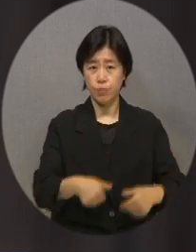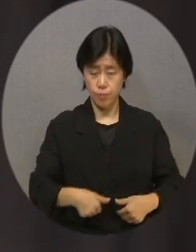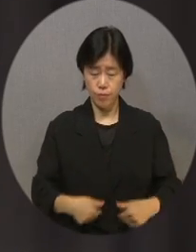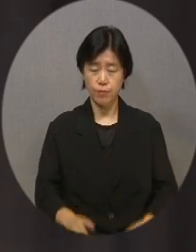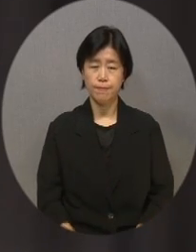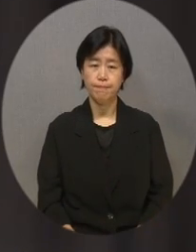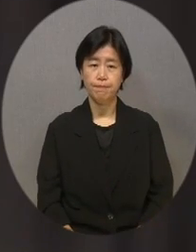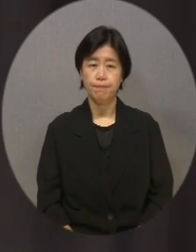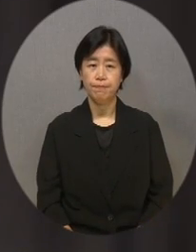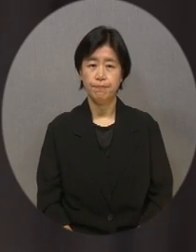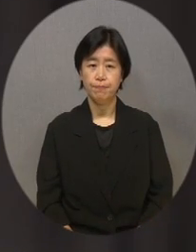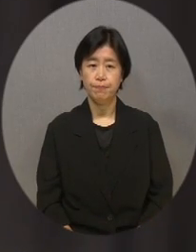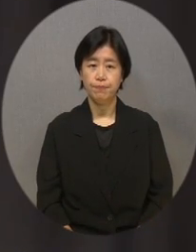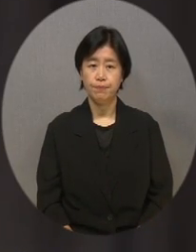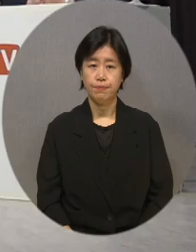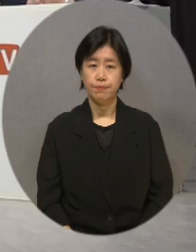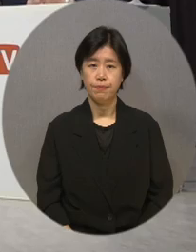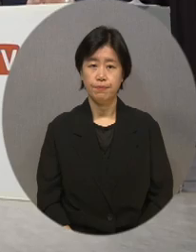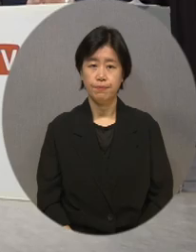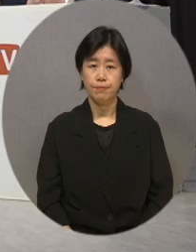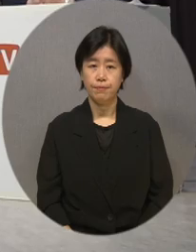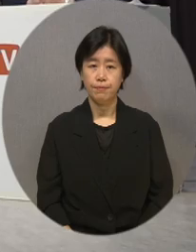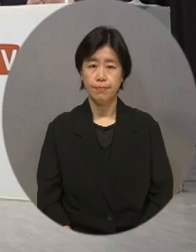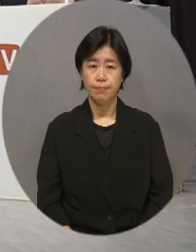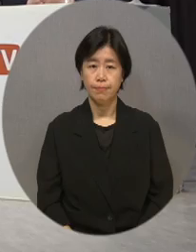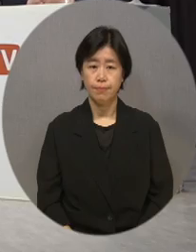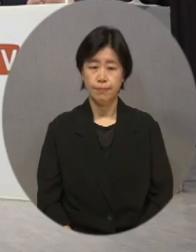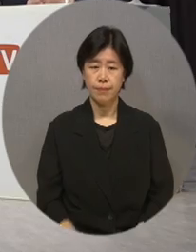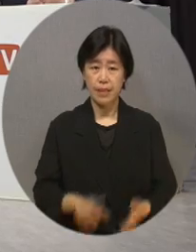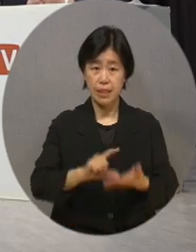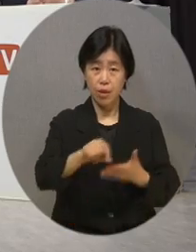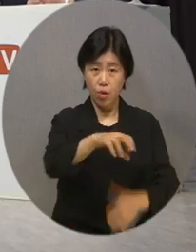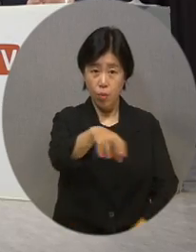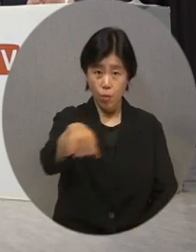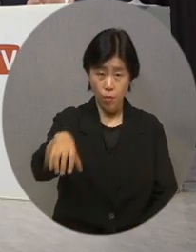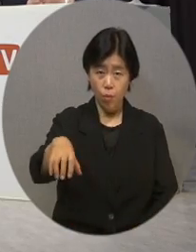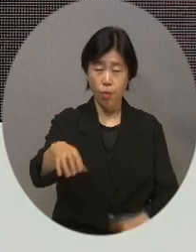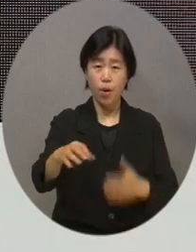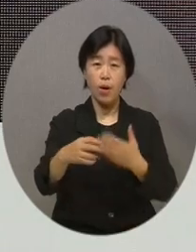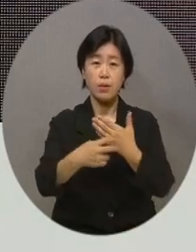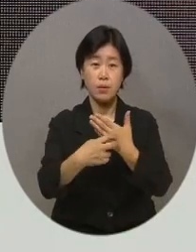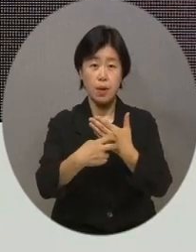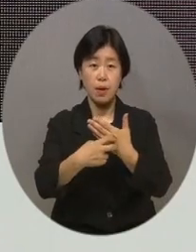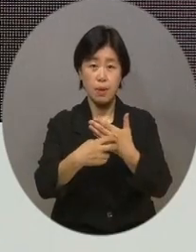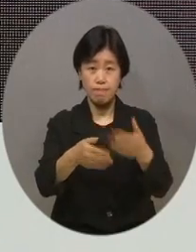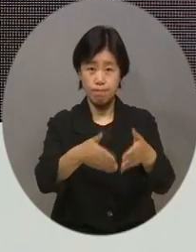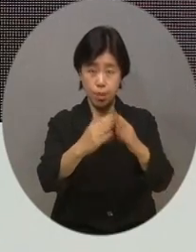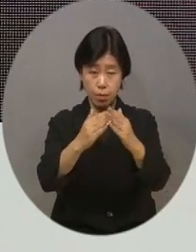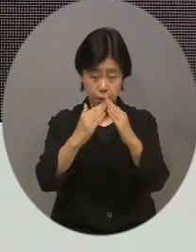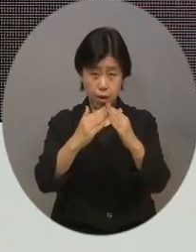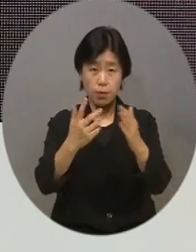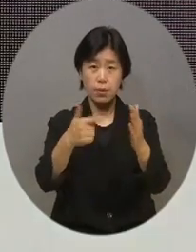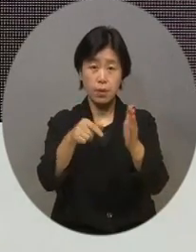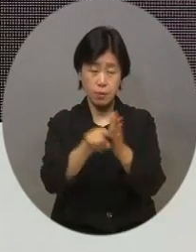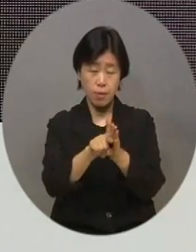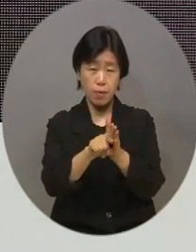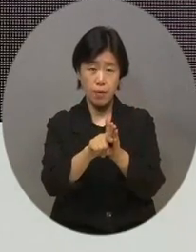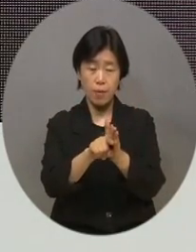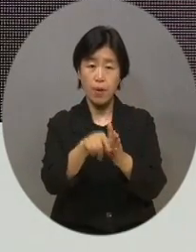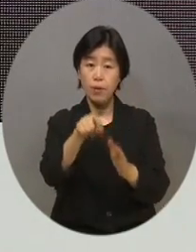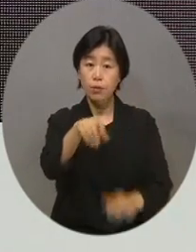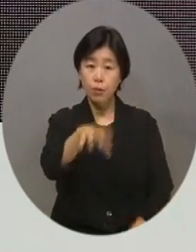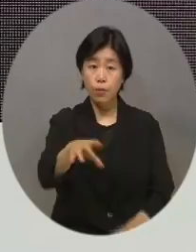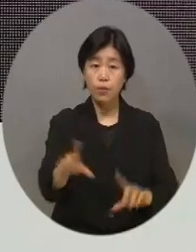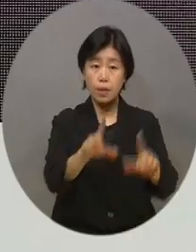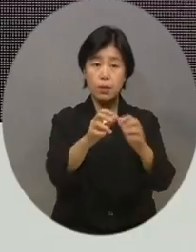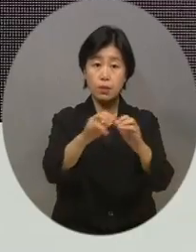말씀을 드리는 거고. 자, 지역 의대를 신설하는 것은 네. 그 지역의 사람들을 우선으로 뽑는다든가 아니면